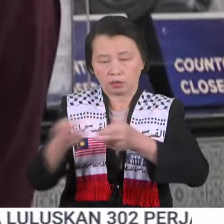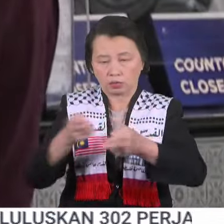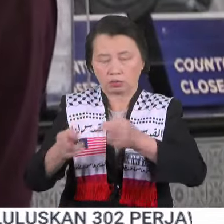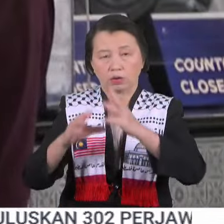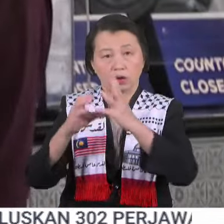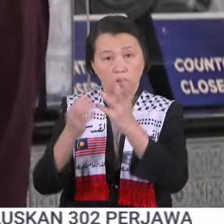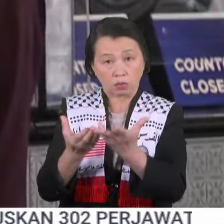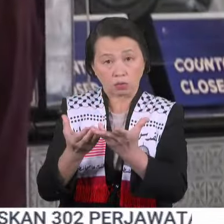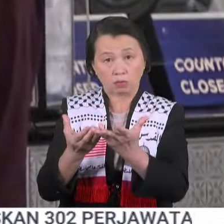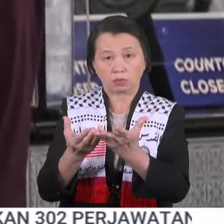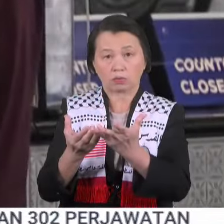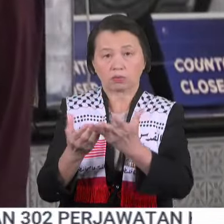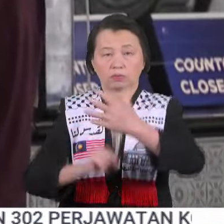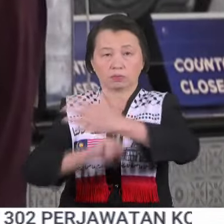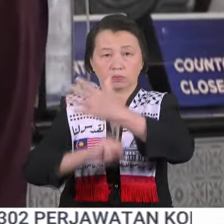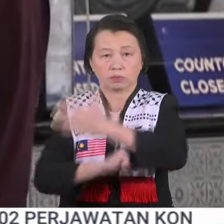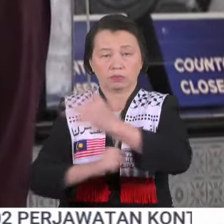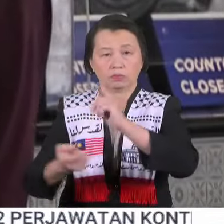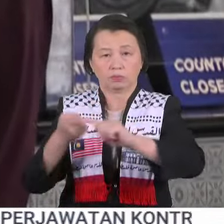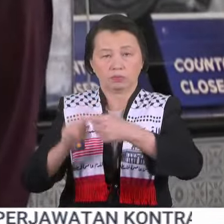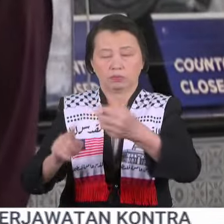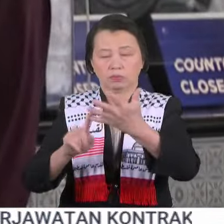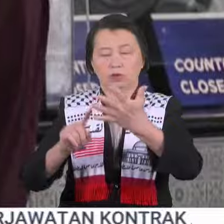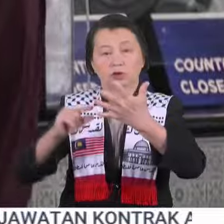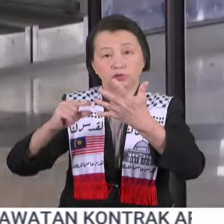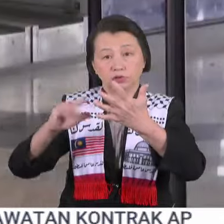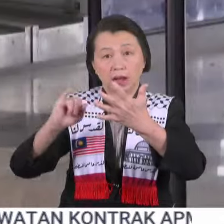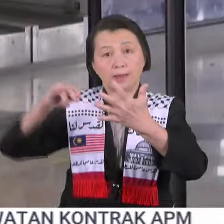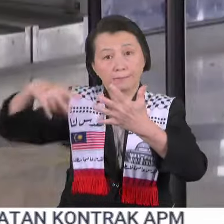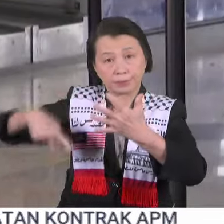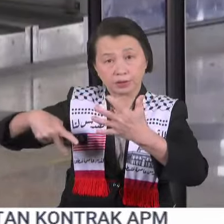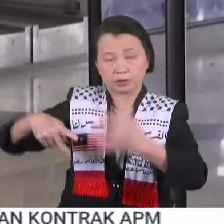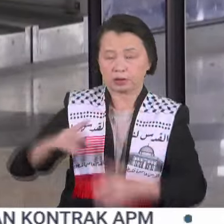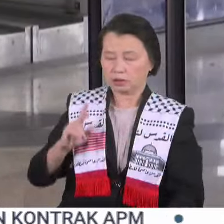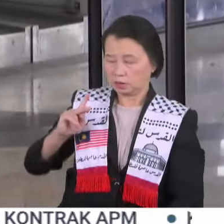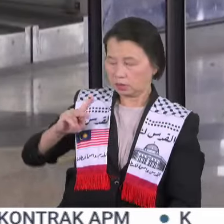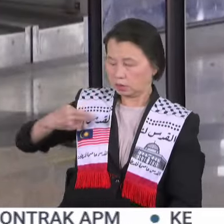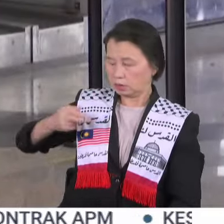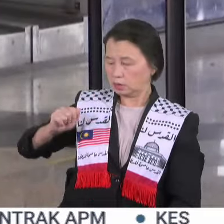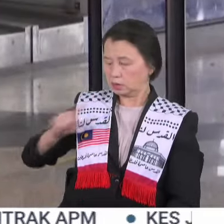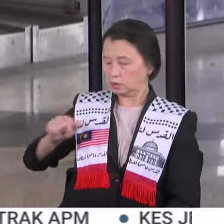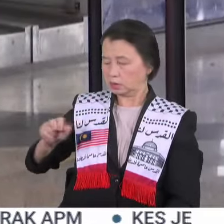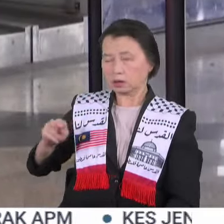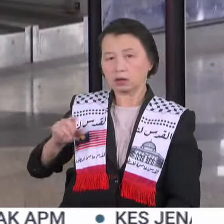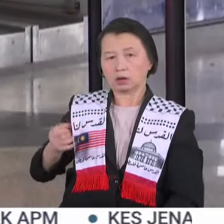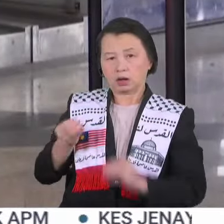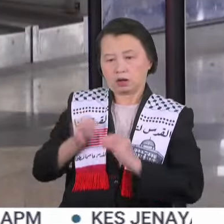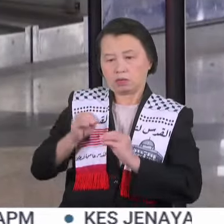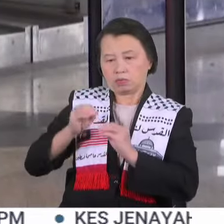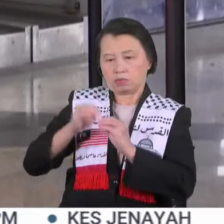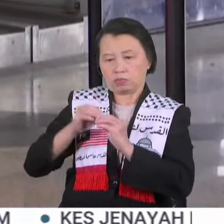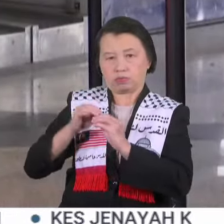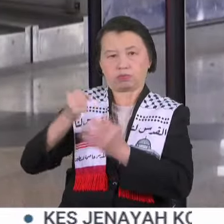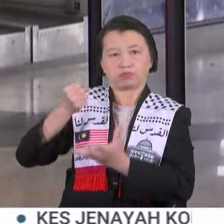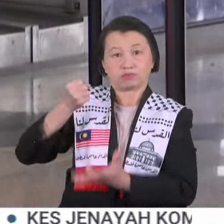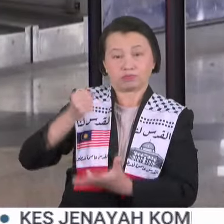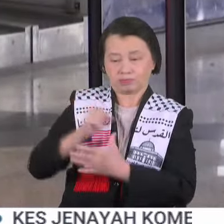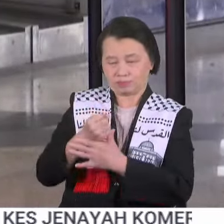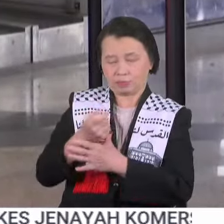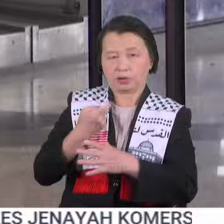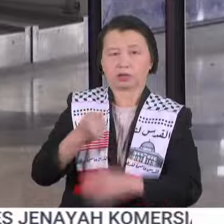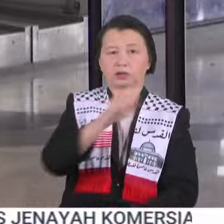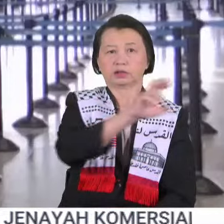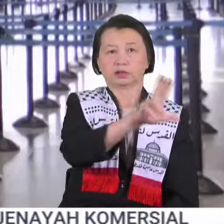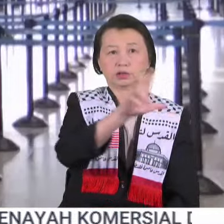oleh Global Infrastructure Partners GIP. Khazanah dijangka meningkatkan pemilikannya dalam MAHB daripada